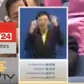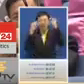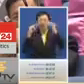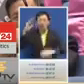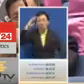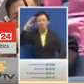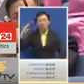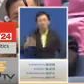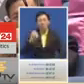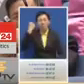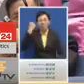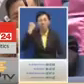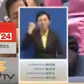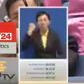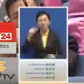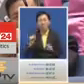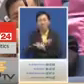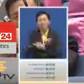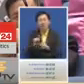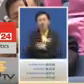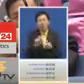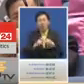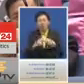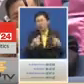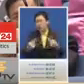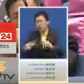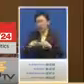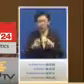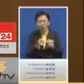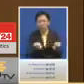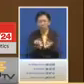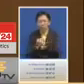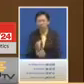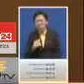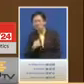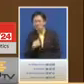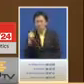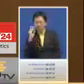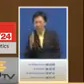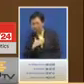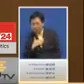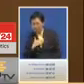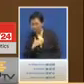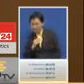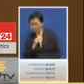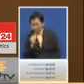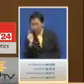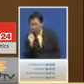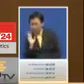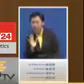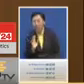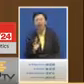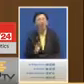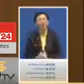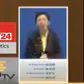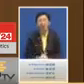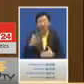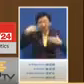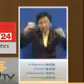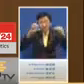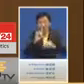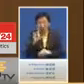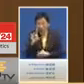หารบริบททางสังคมยังแตกแยกและยังไม่ไว้เนื้อเชื่อใจแบบนี้ร้อยเทวดาก็แก้ปัญหาเศรษฐกิจสังคมไทยไ